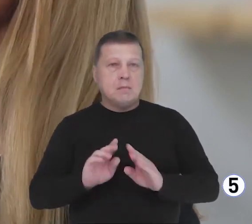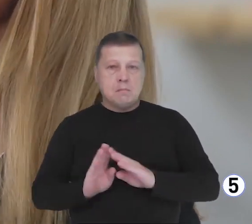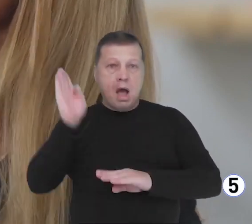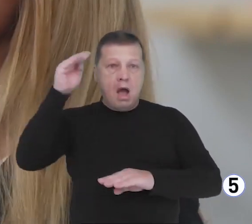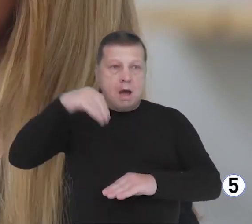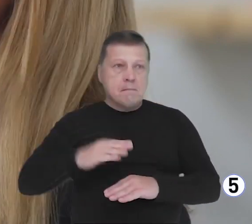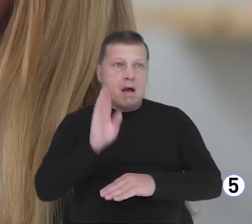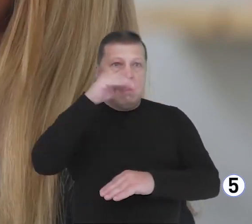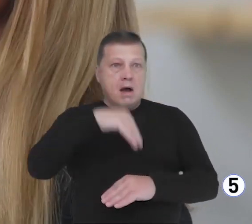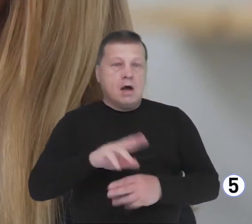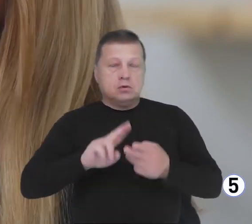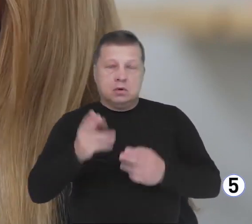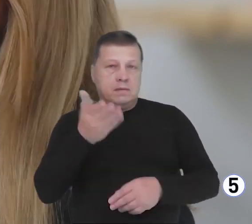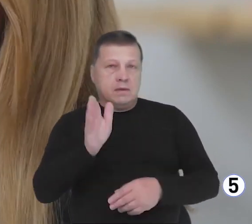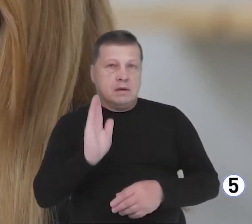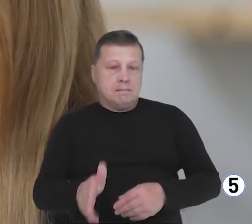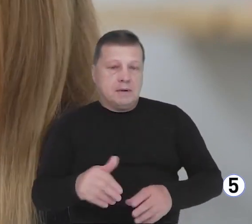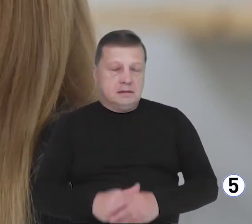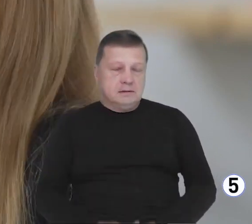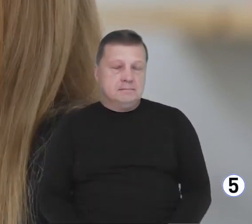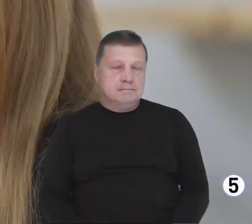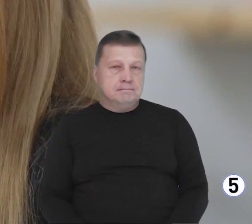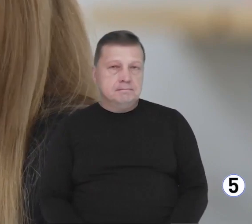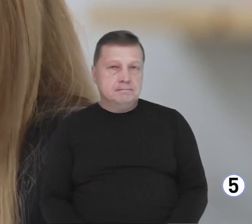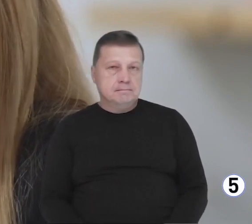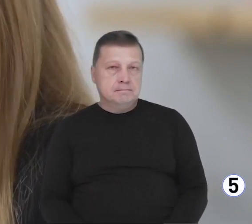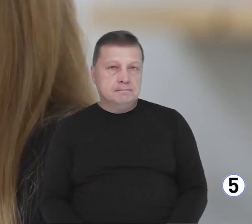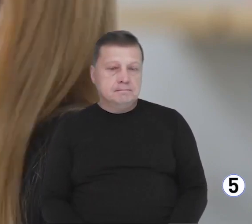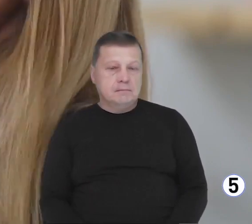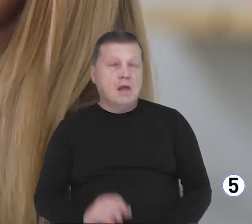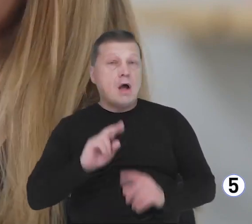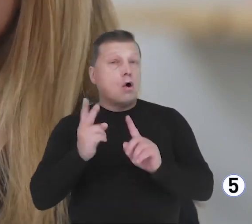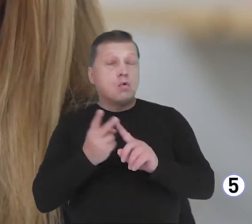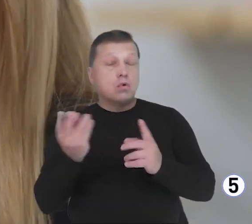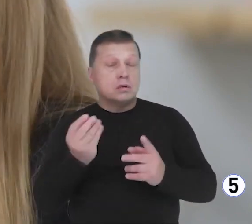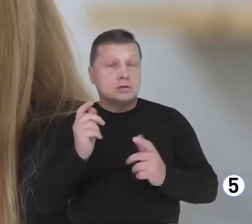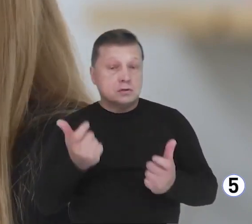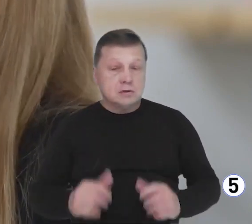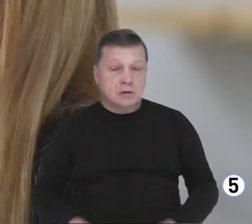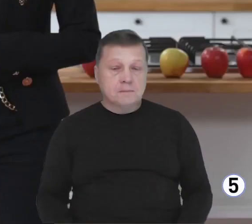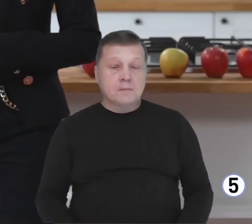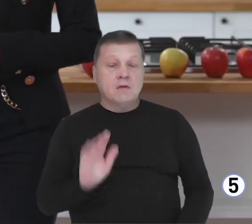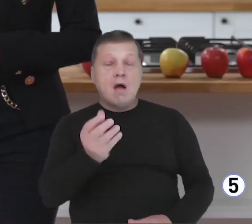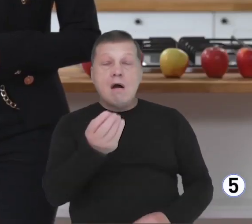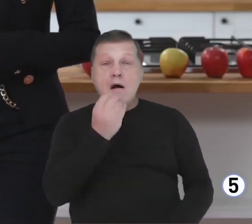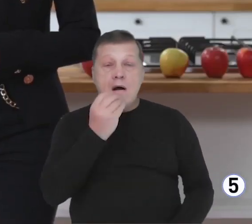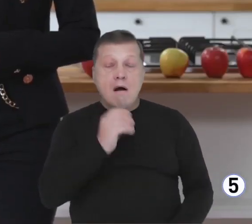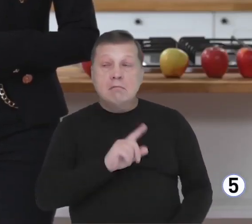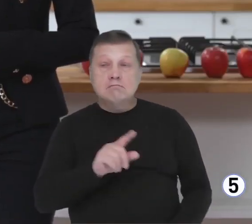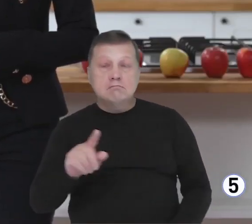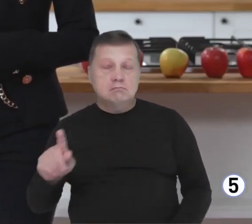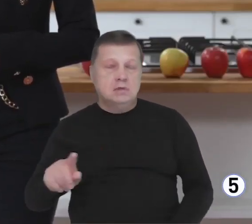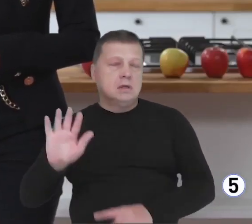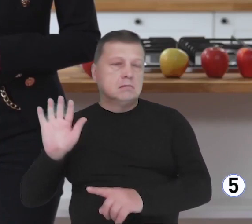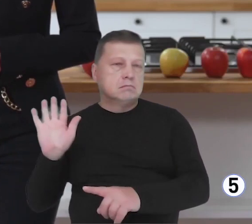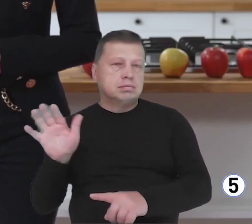miał tak dużych pików cukrowych i zaburzeń funkcjonowania właśnie tej gospodarki. Jaki jest drugi element? Wszystkie te posiłki powinny